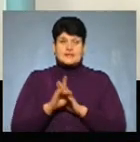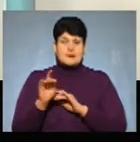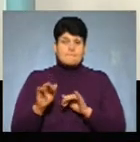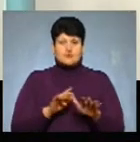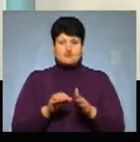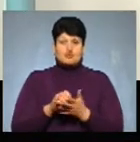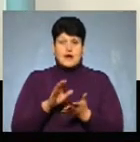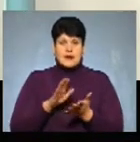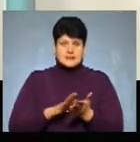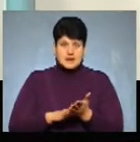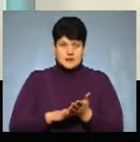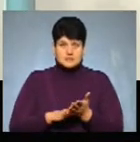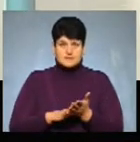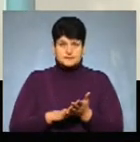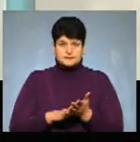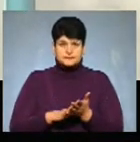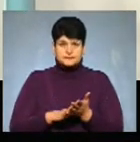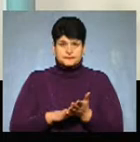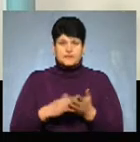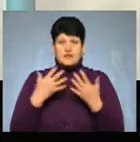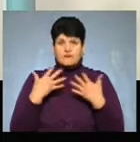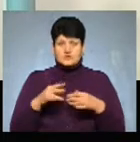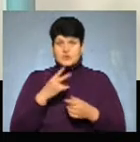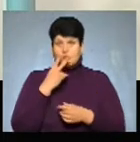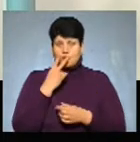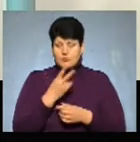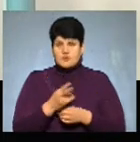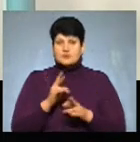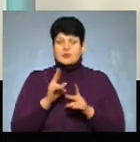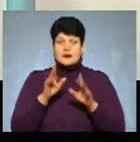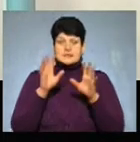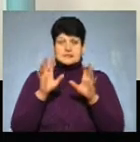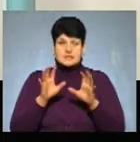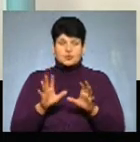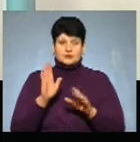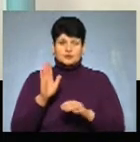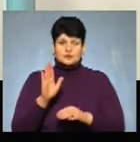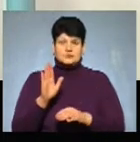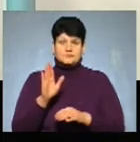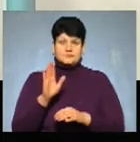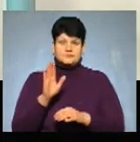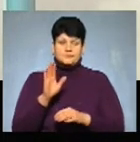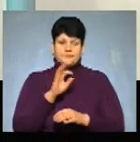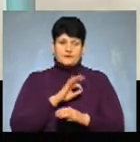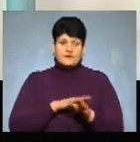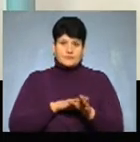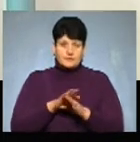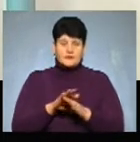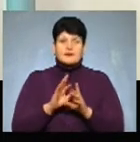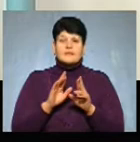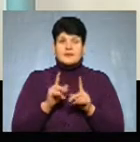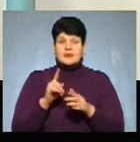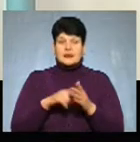почнеться процедура реєстрації. Вже ми побачимо, як закон буде застосований і яким чином